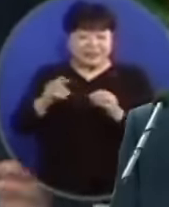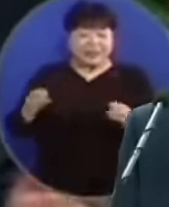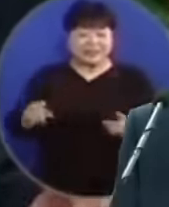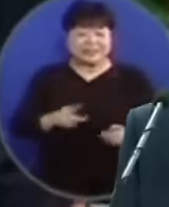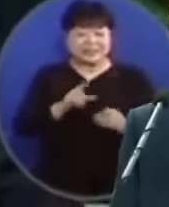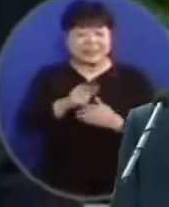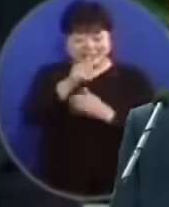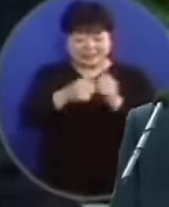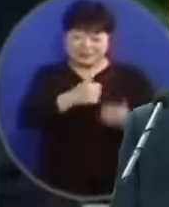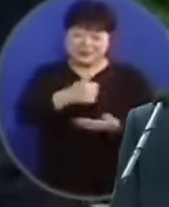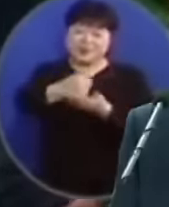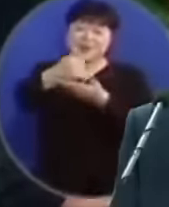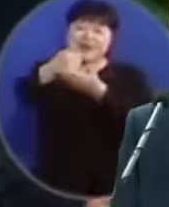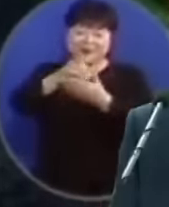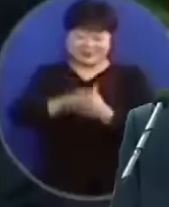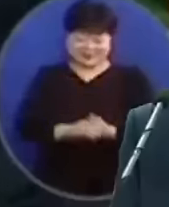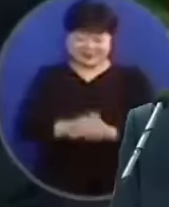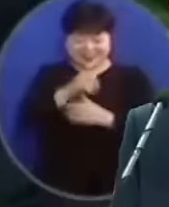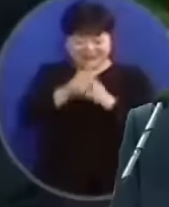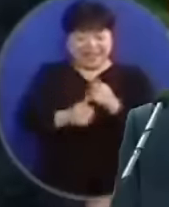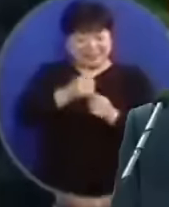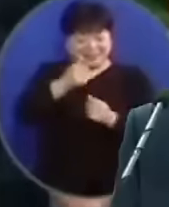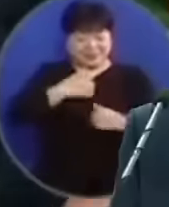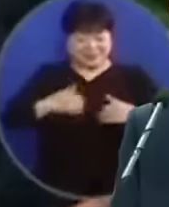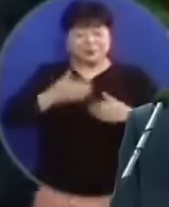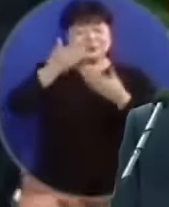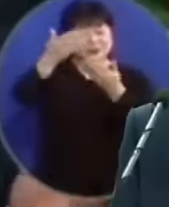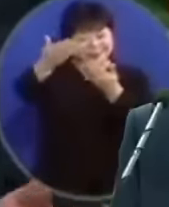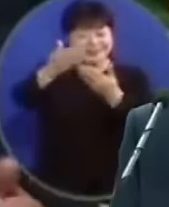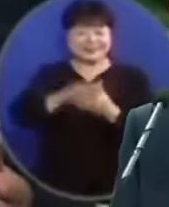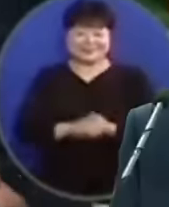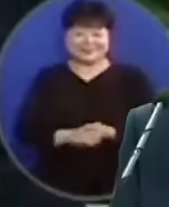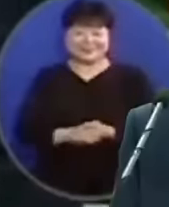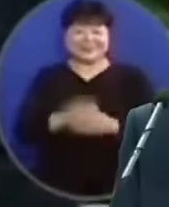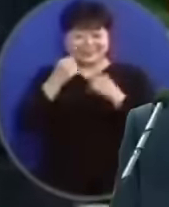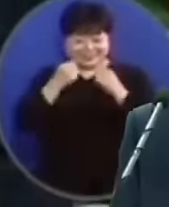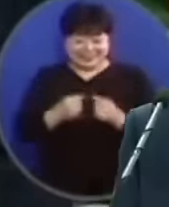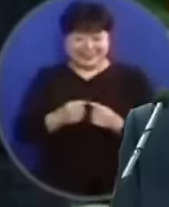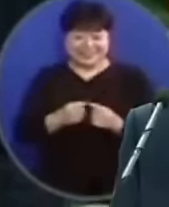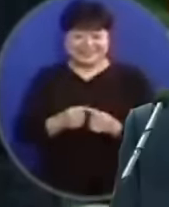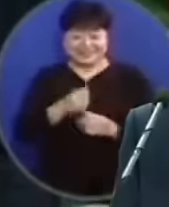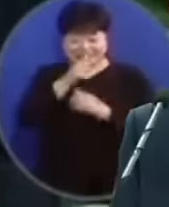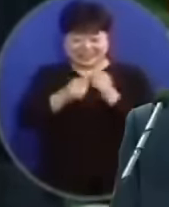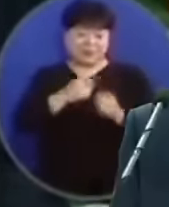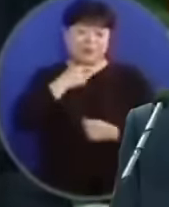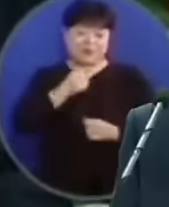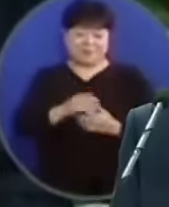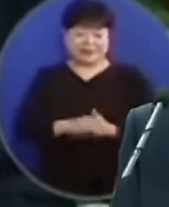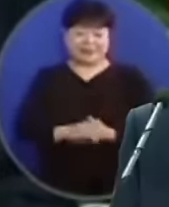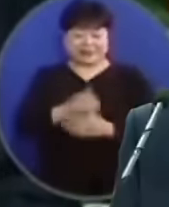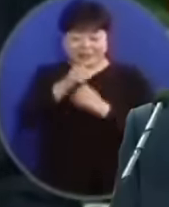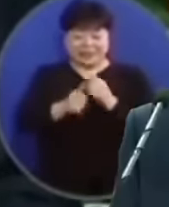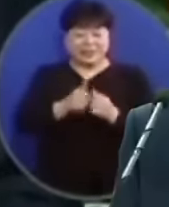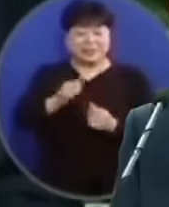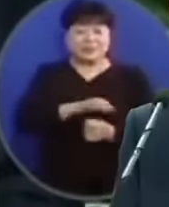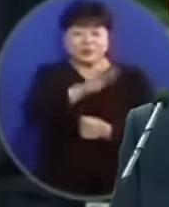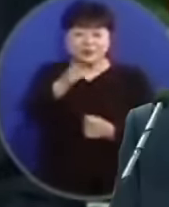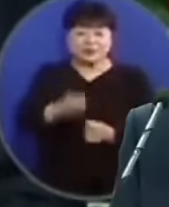살면서 하나님을 섬기고 살고 하나님을 기쁘시게 하는 그런 삶을 살기를 하나님이 원하셨습니다. 하나님은